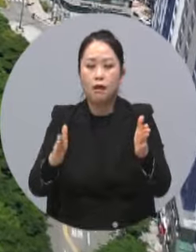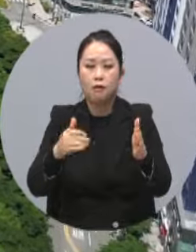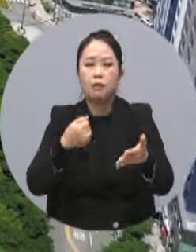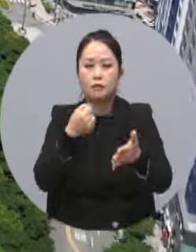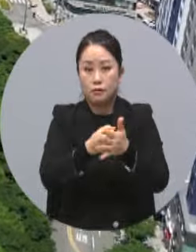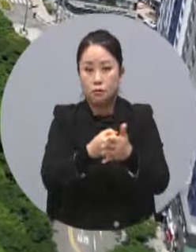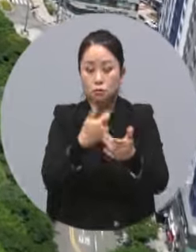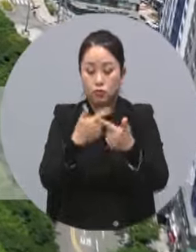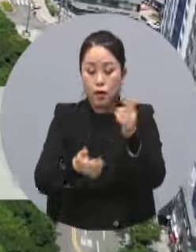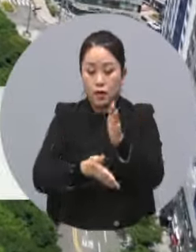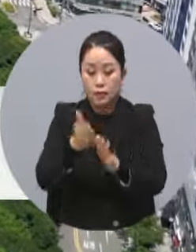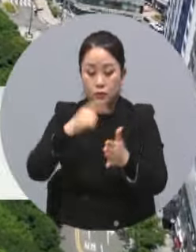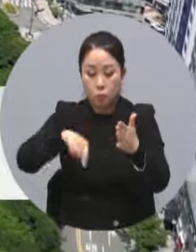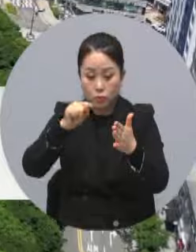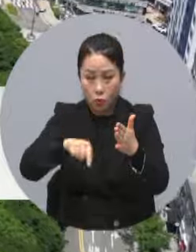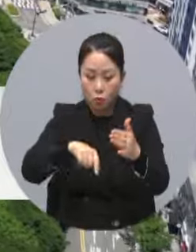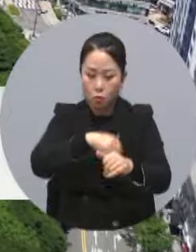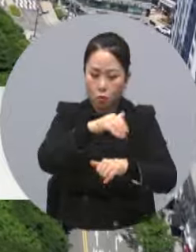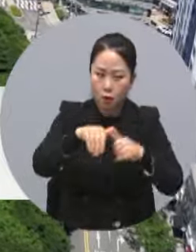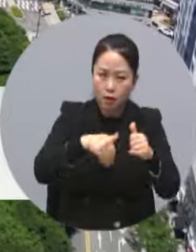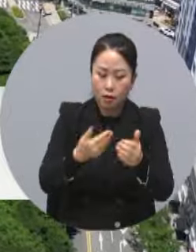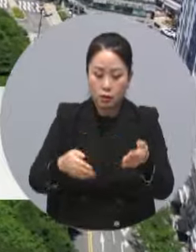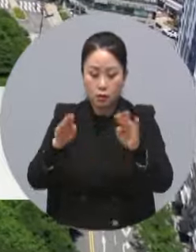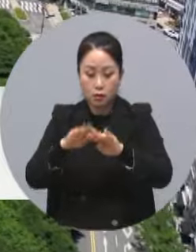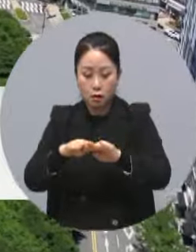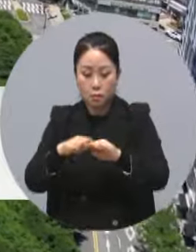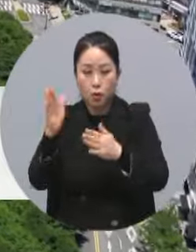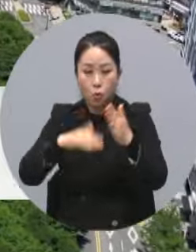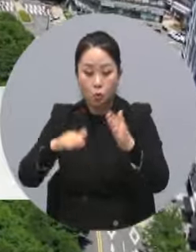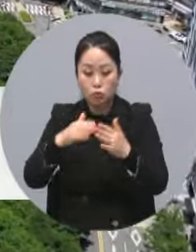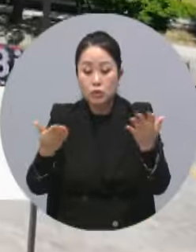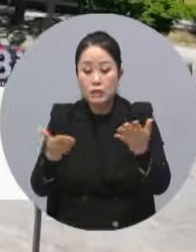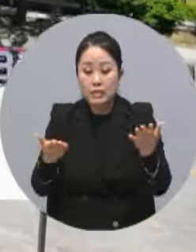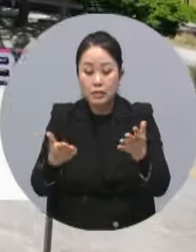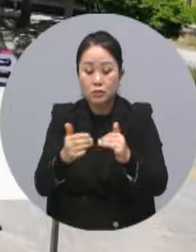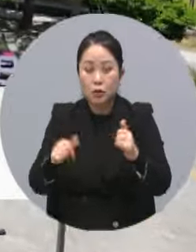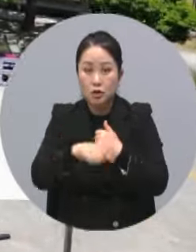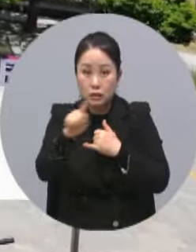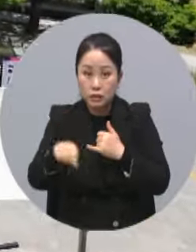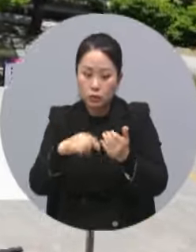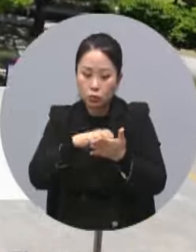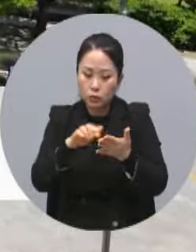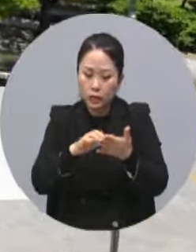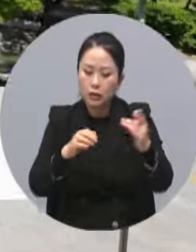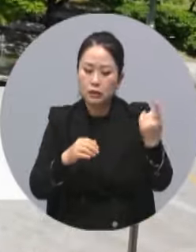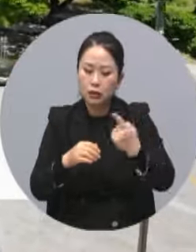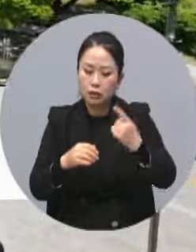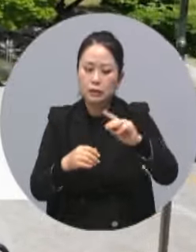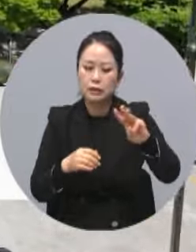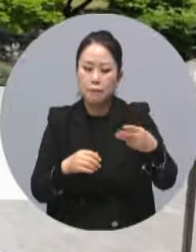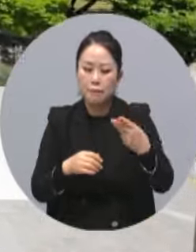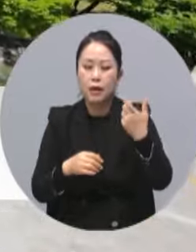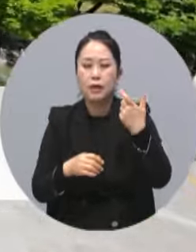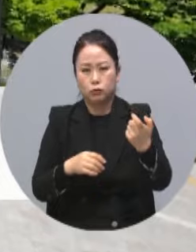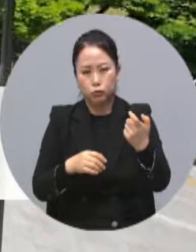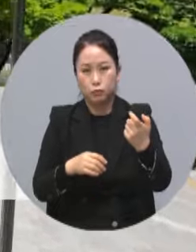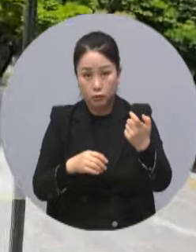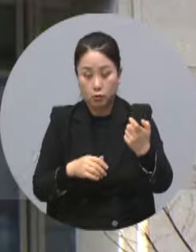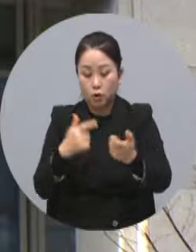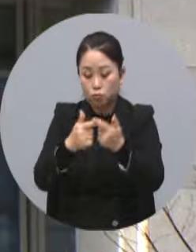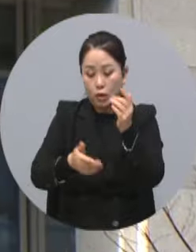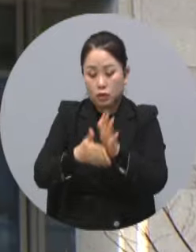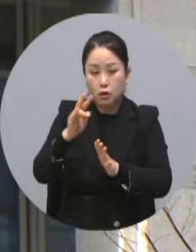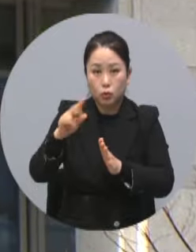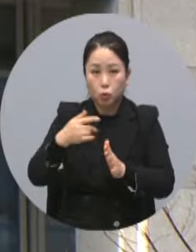부산시 소속 환경 시설분야 공무직 직원은 13 예명 부산시도 이제 정년 현장 논의를 시작하는 단계입니다